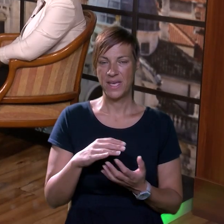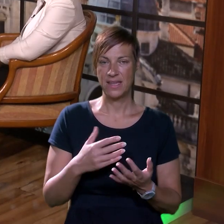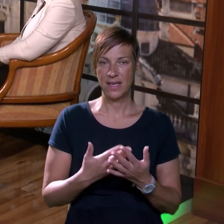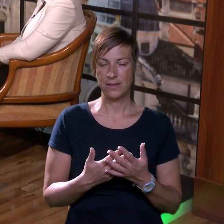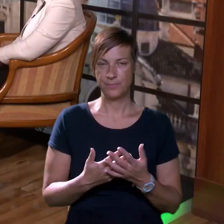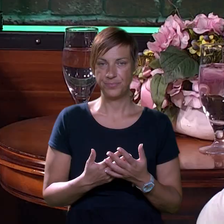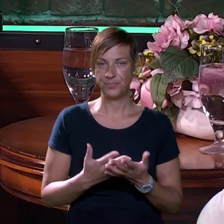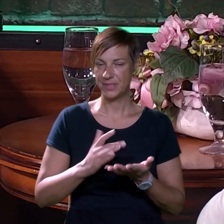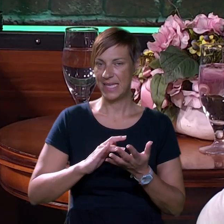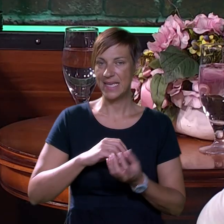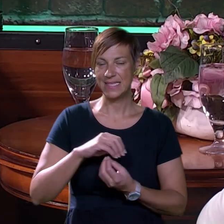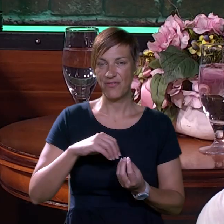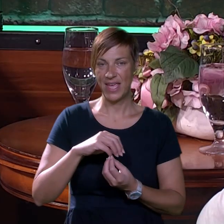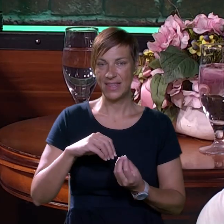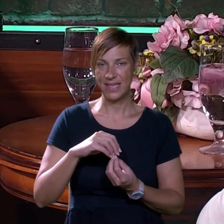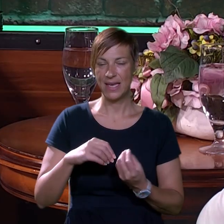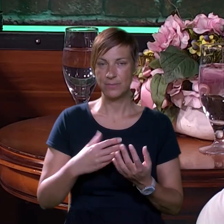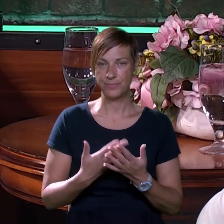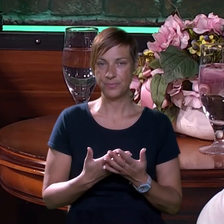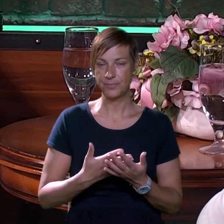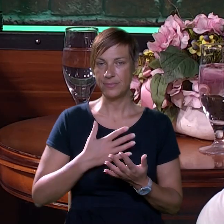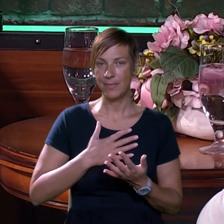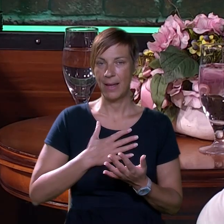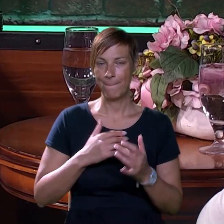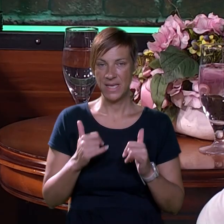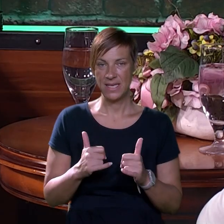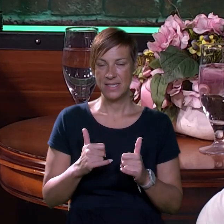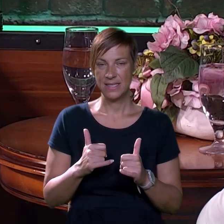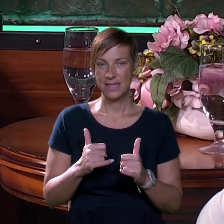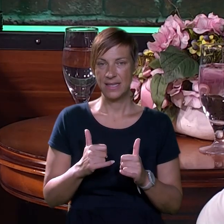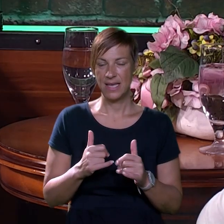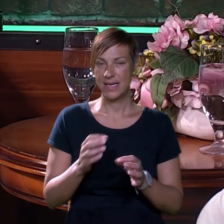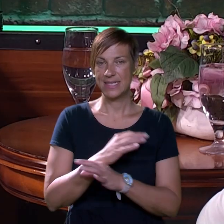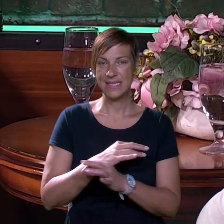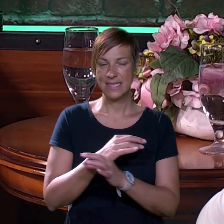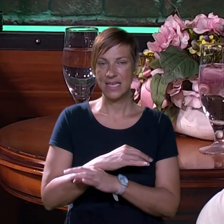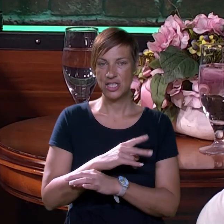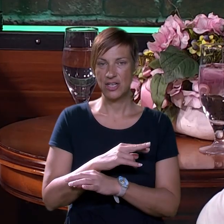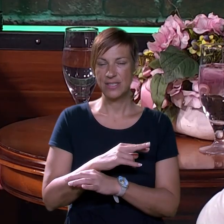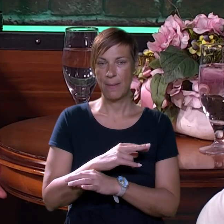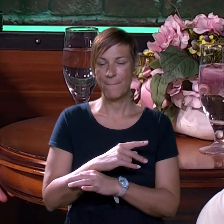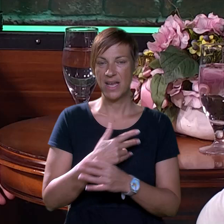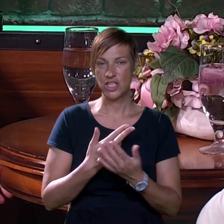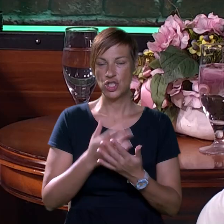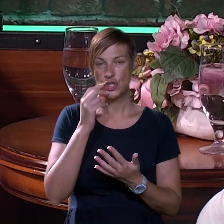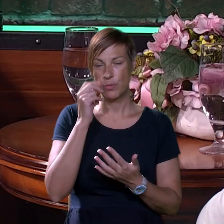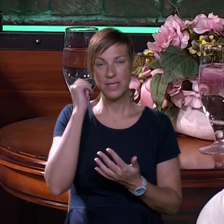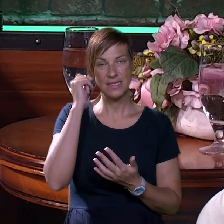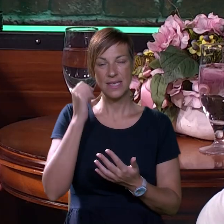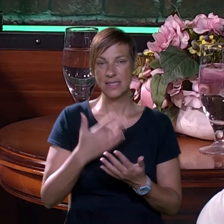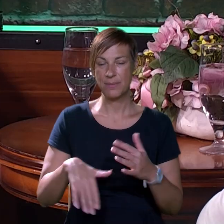Obitelj je svetinja. Mi se danas, nažalost, sa braćom,